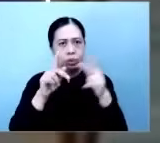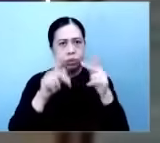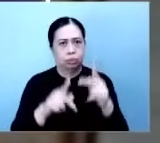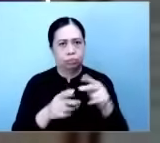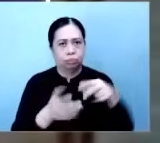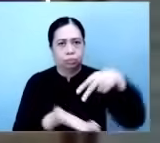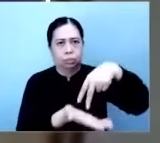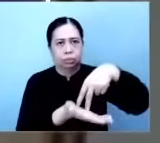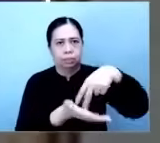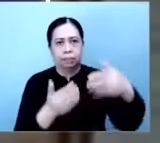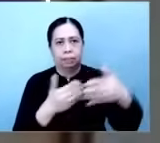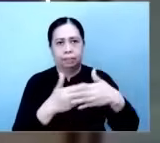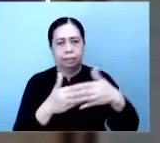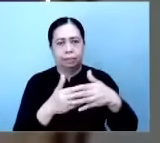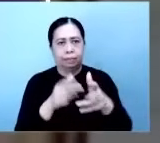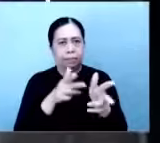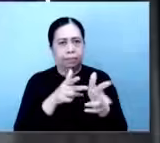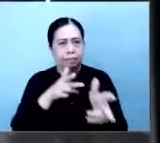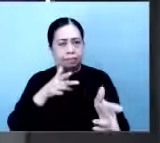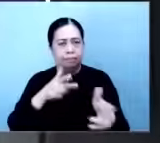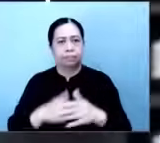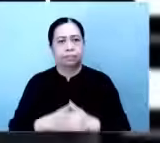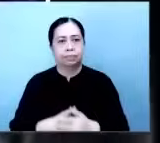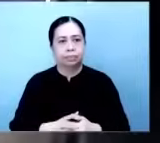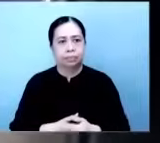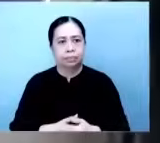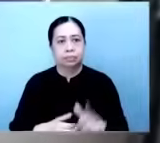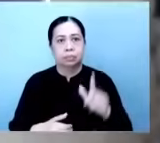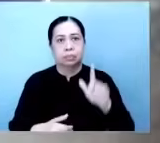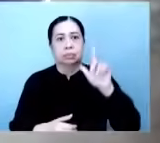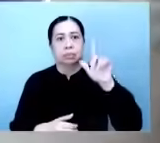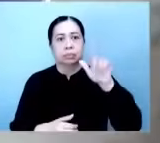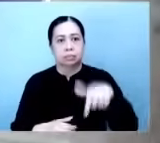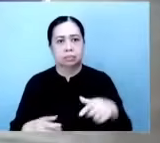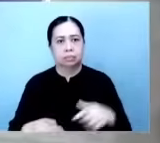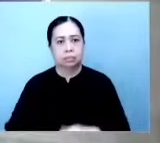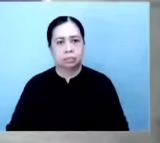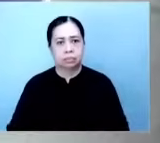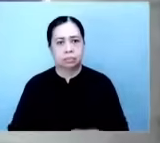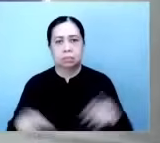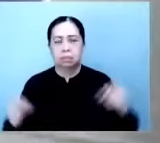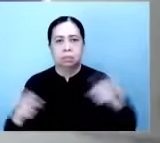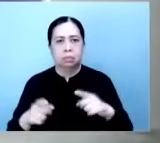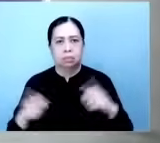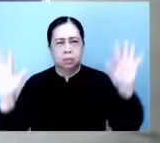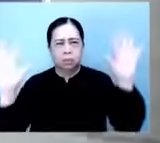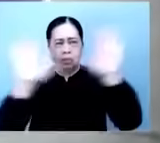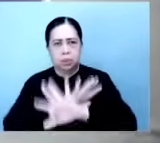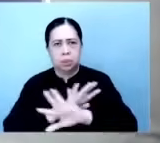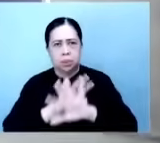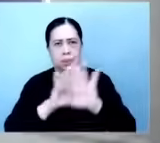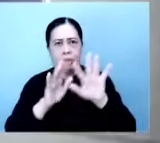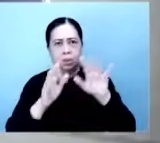malapit sa mga nakaparadang sasakyan. Hanggang sa biglang dumilim at nabalot